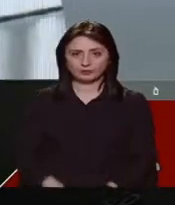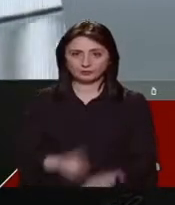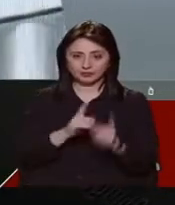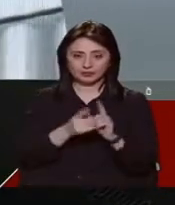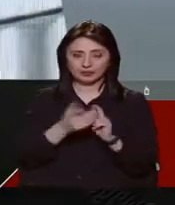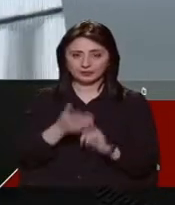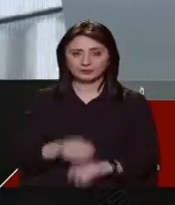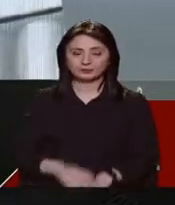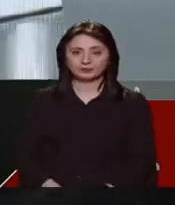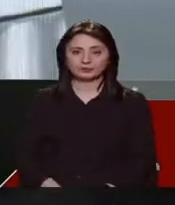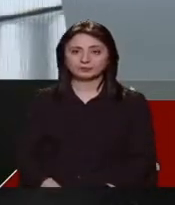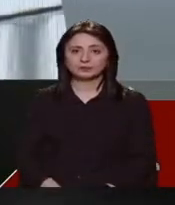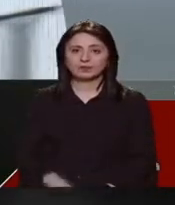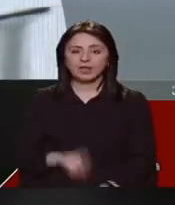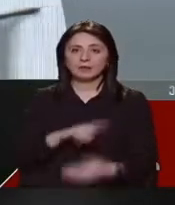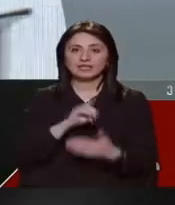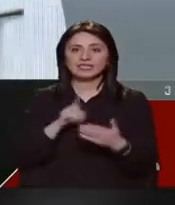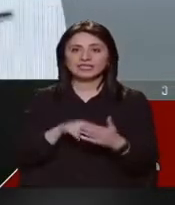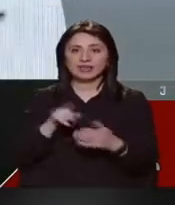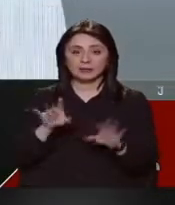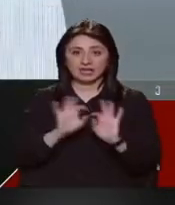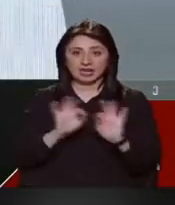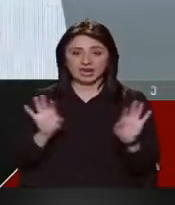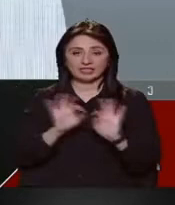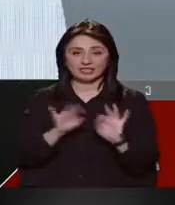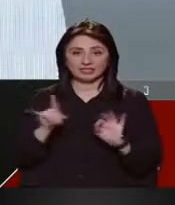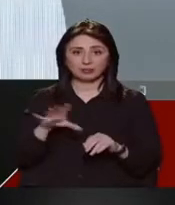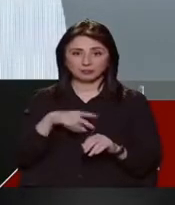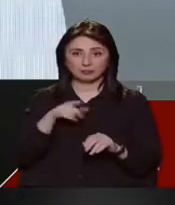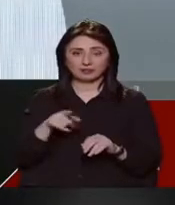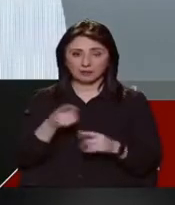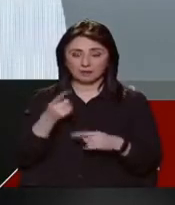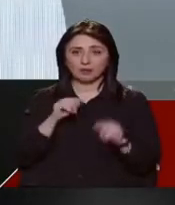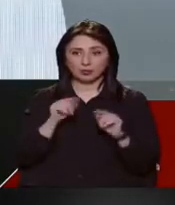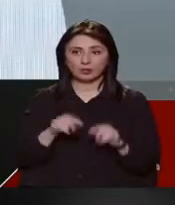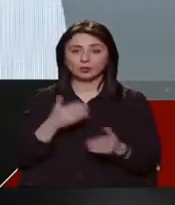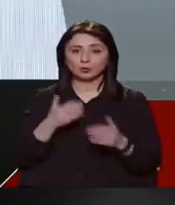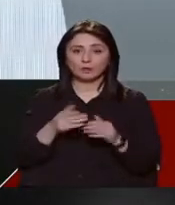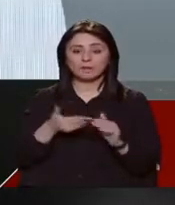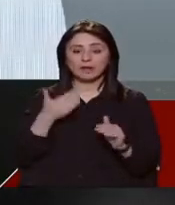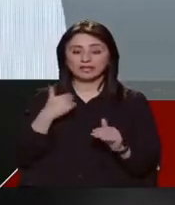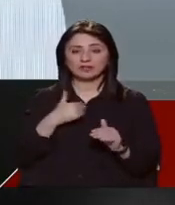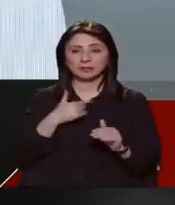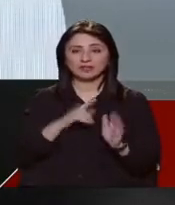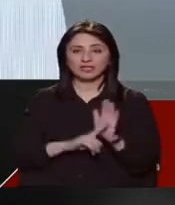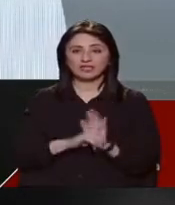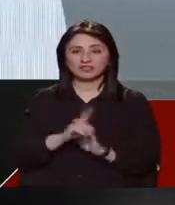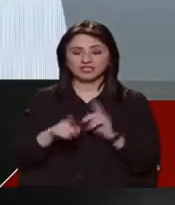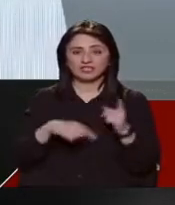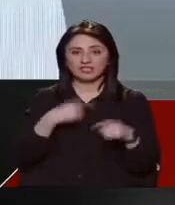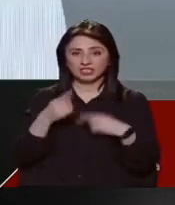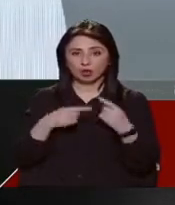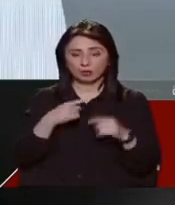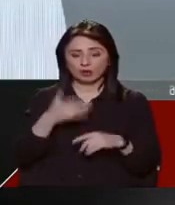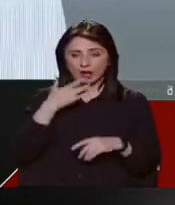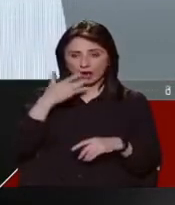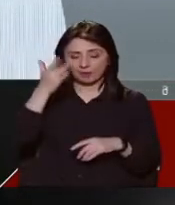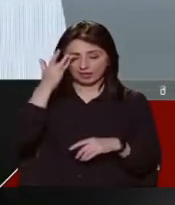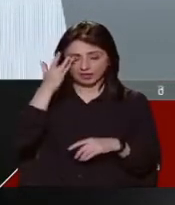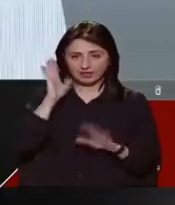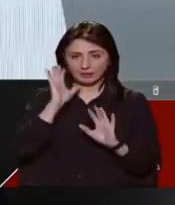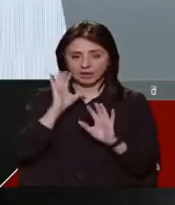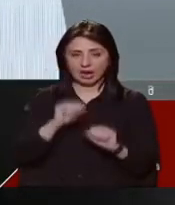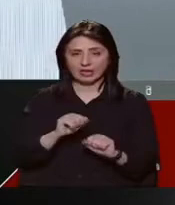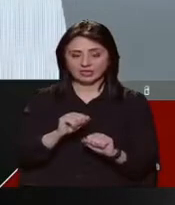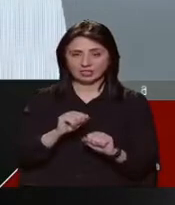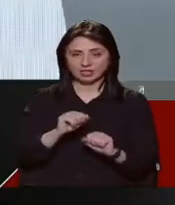Irkit. Am sakit, stkoi nam ganshade, bas ratkmaunda mi ubrunde, bitum ce, manam de minderom, da, uitzhot, sau bari, americis,